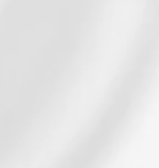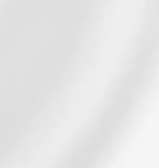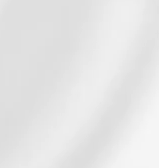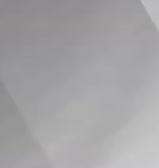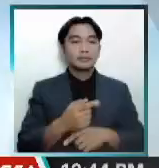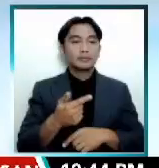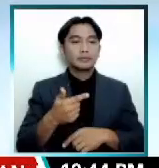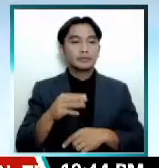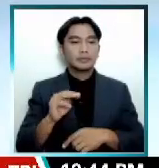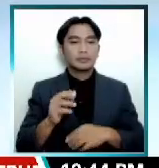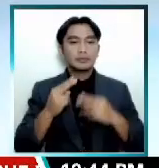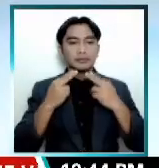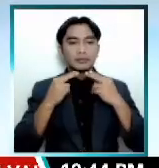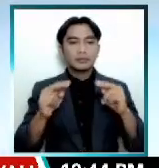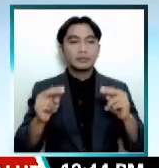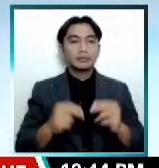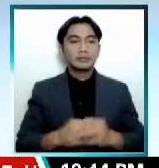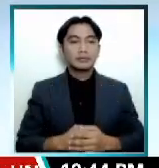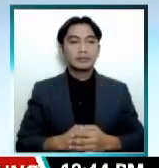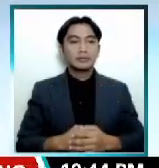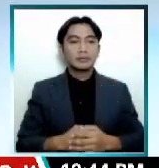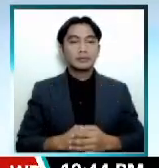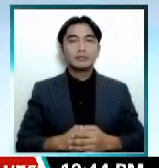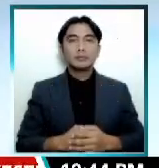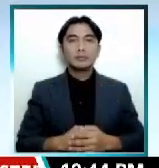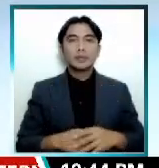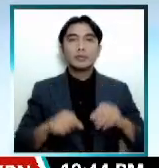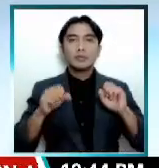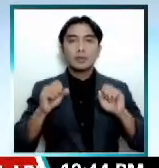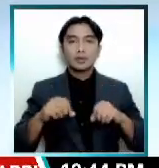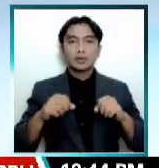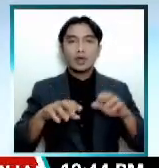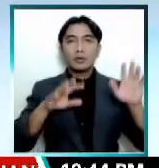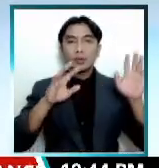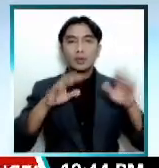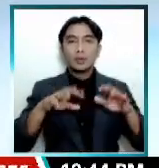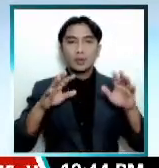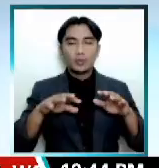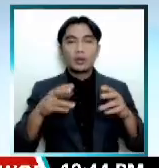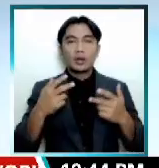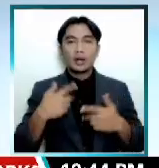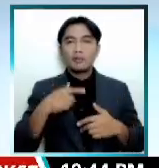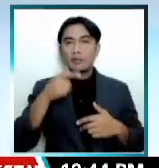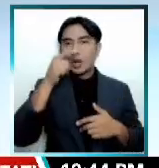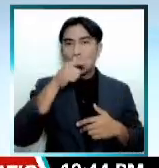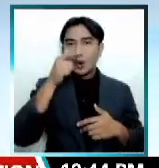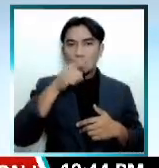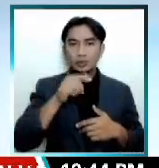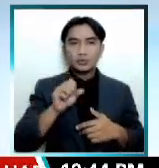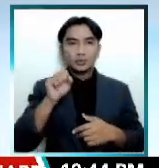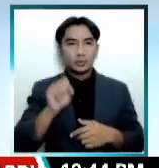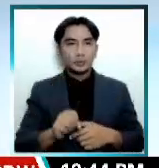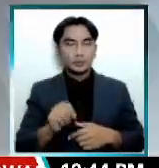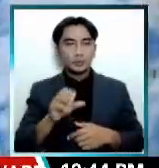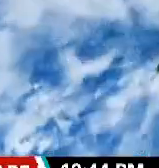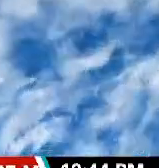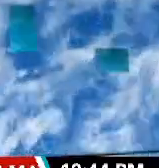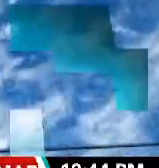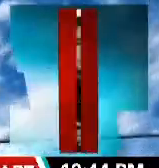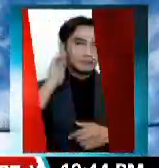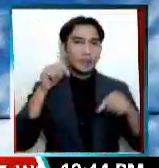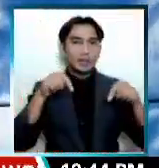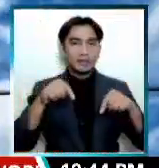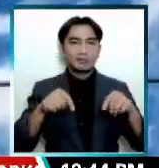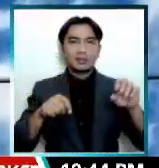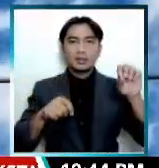News. Posibleng ulanin ang Southern Luzon, Visayas at ilang bahagi ng Mindanao ngayong weekend. Yan ay dahil